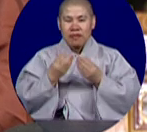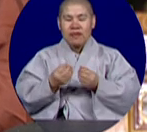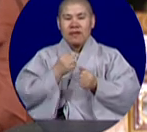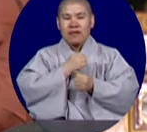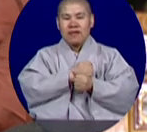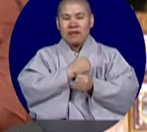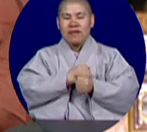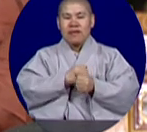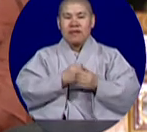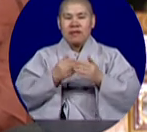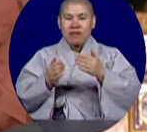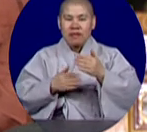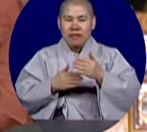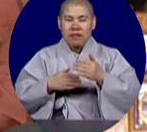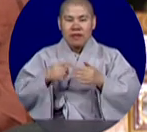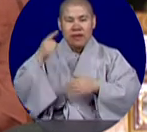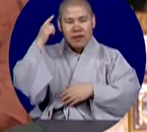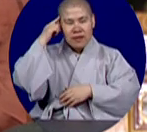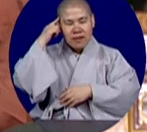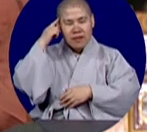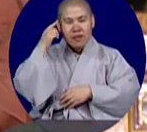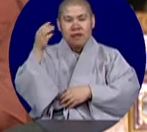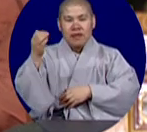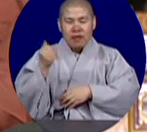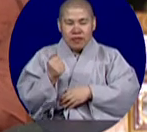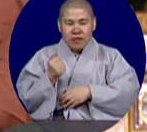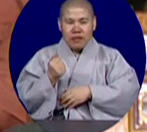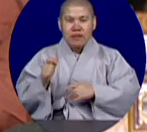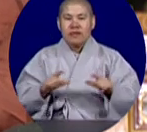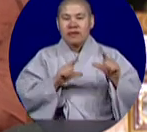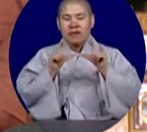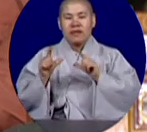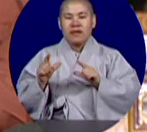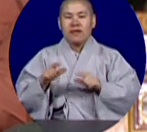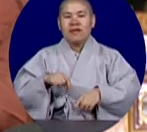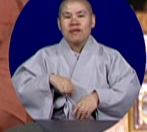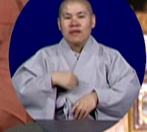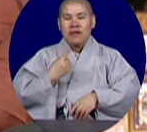게 우리 생각인데 그 생각을 붙들고 사는 게 우리 자신입니다.